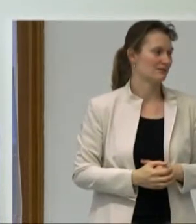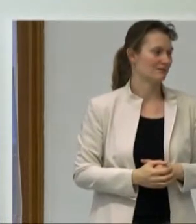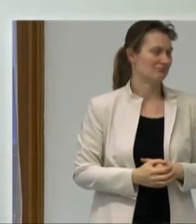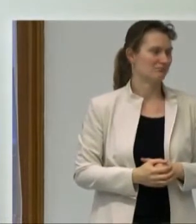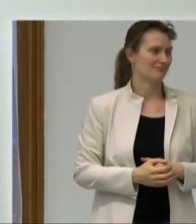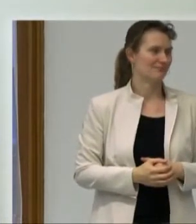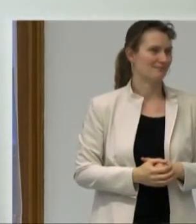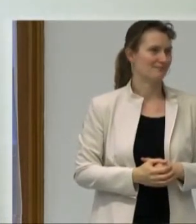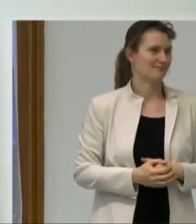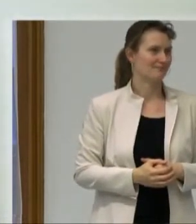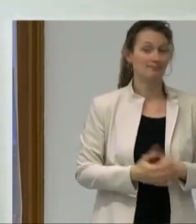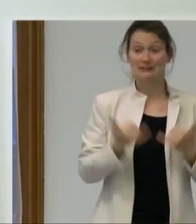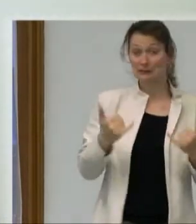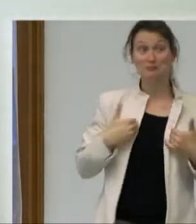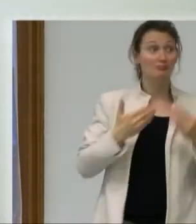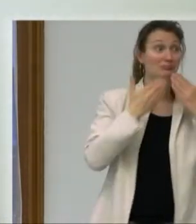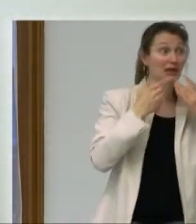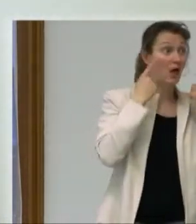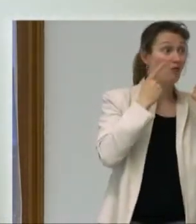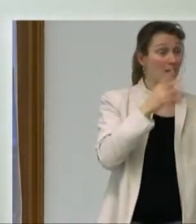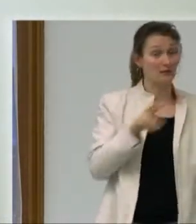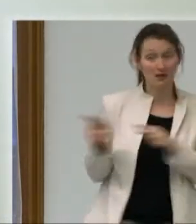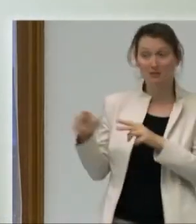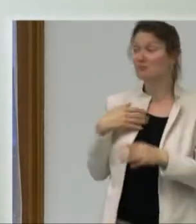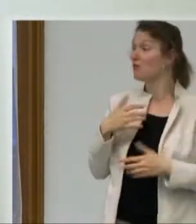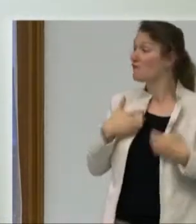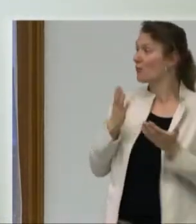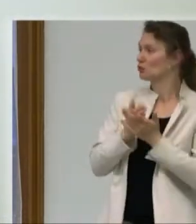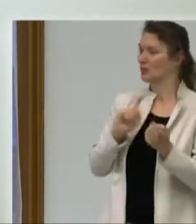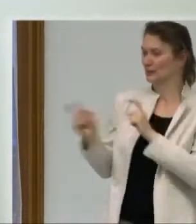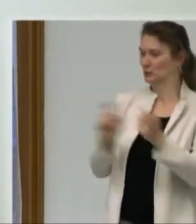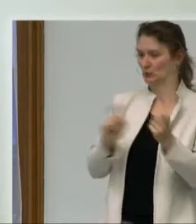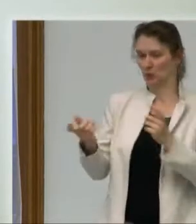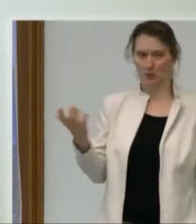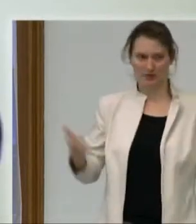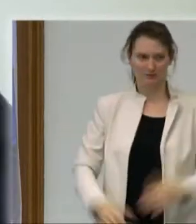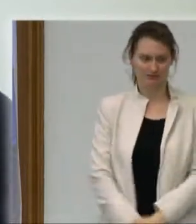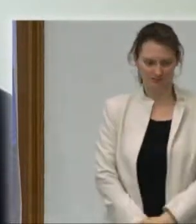Ja, damit danke ich für die Aufmerksamkeit und freue mich auf die Diskussion.